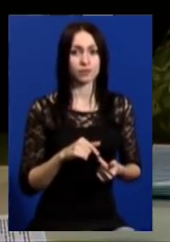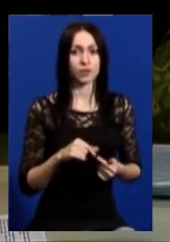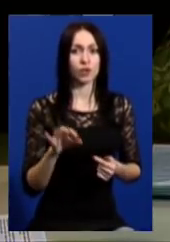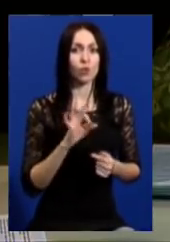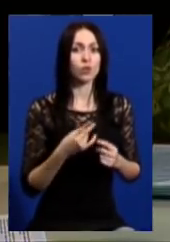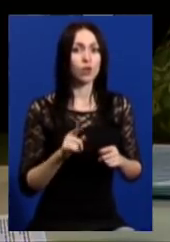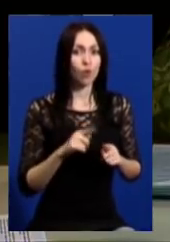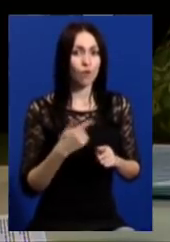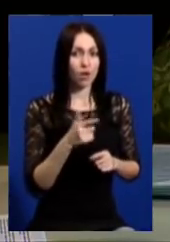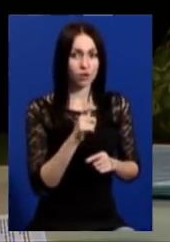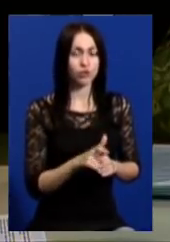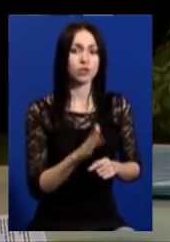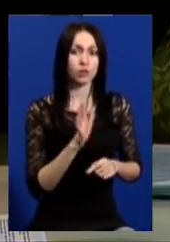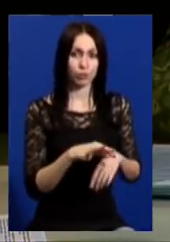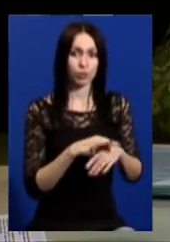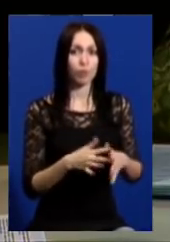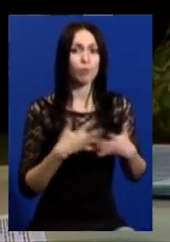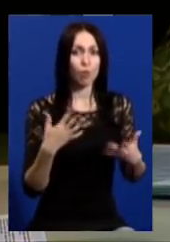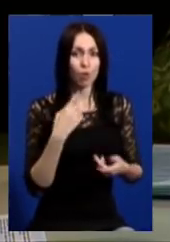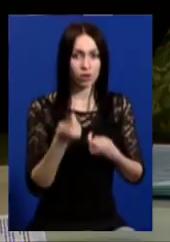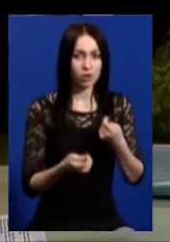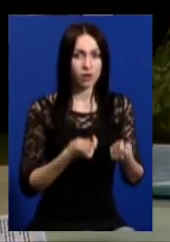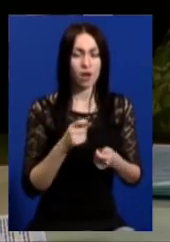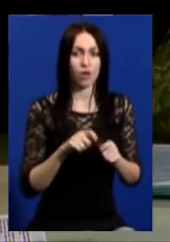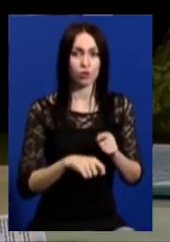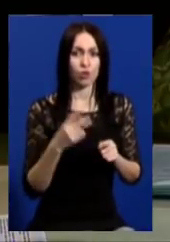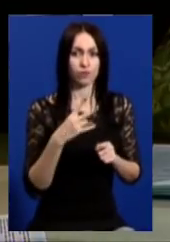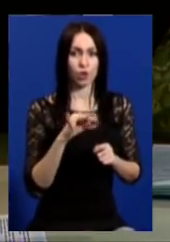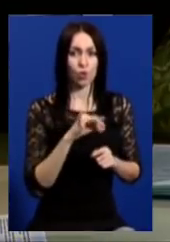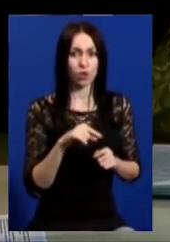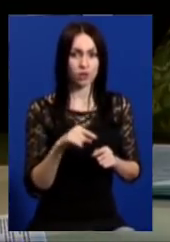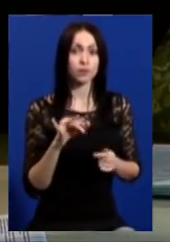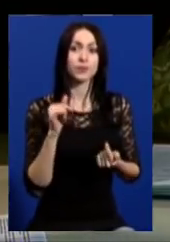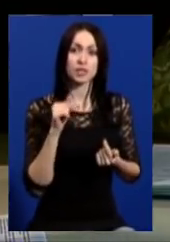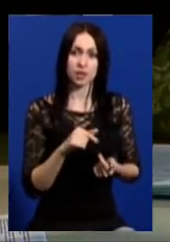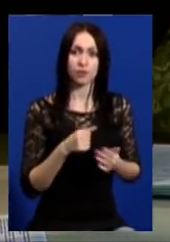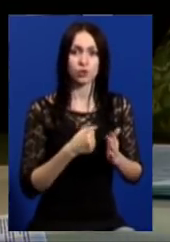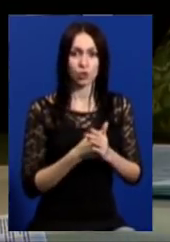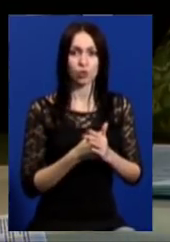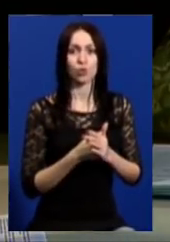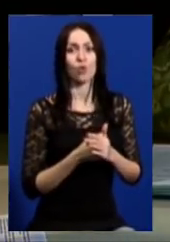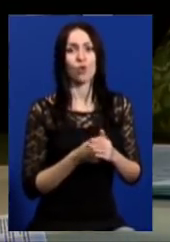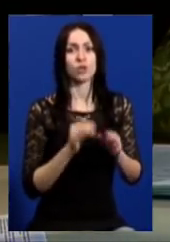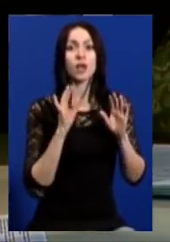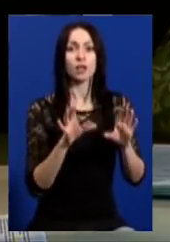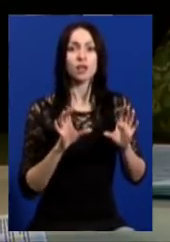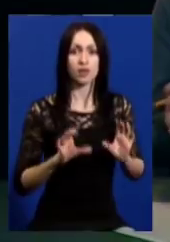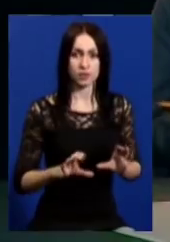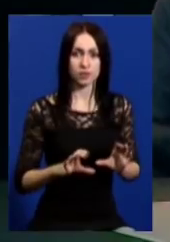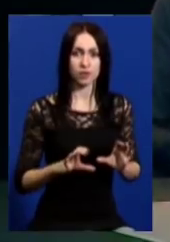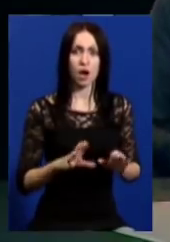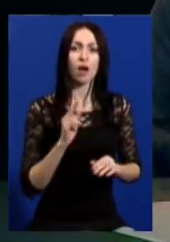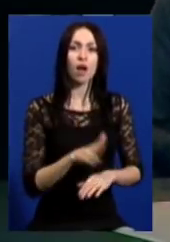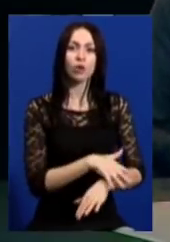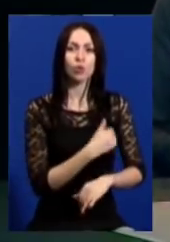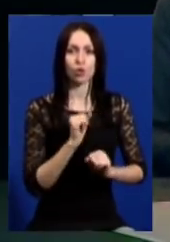стосовно такого громадянина проводиться більш ретельний контроль другої лінії, відповідно до чинного законодавства. Як довго